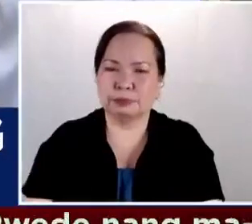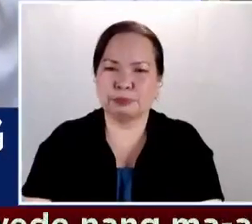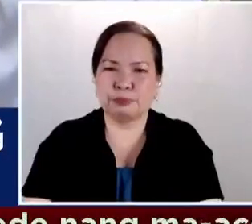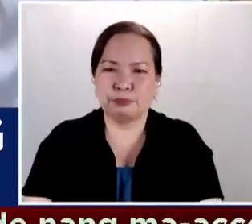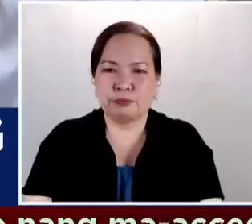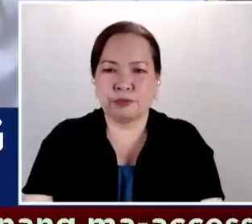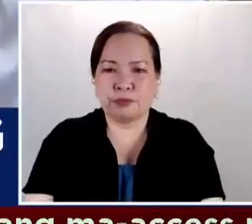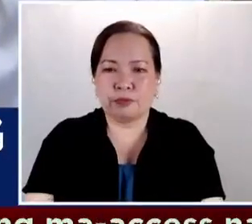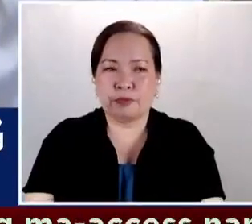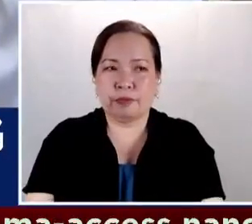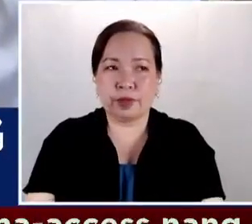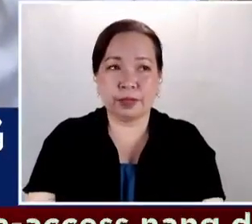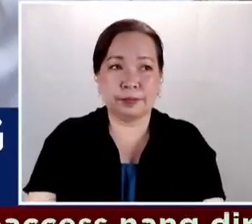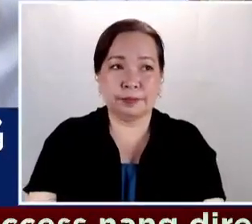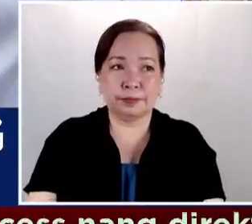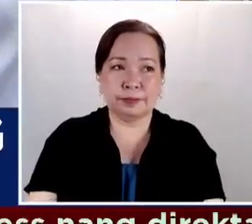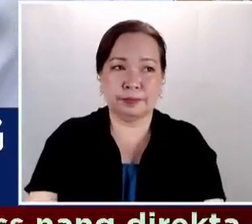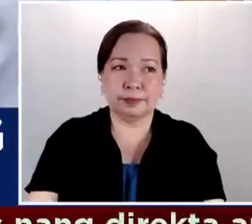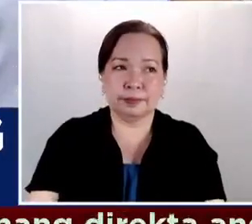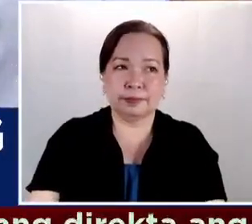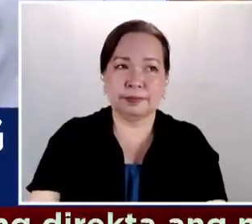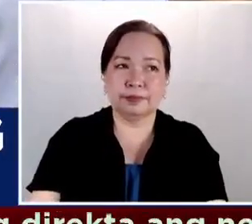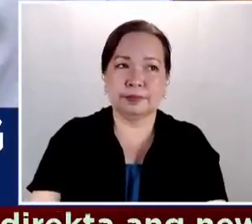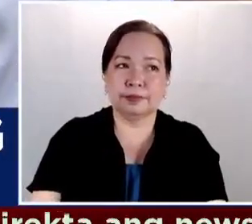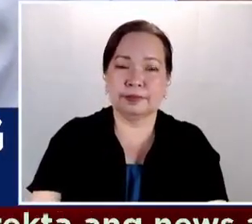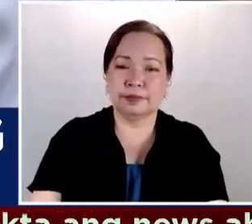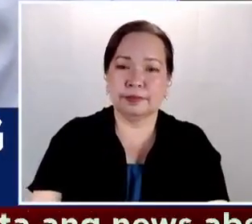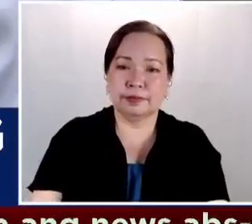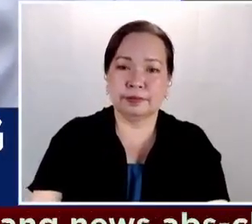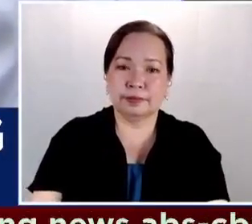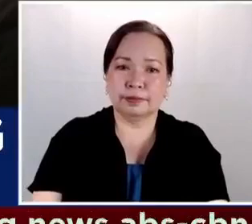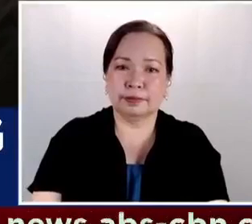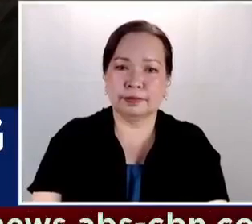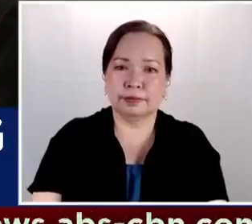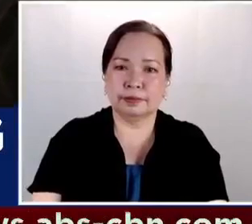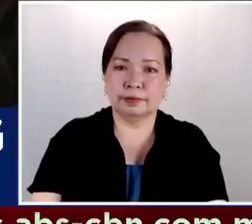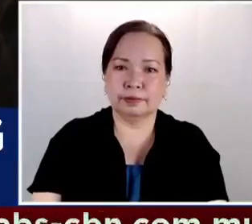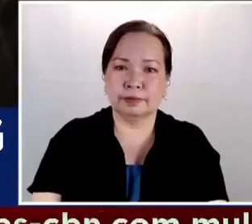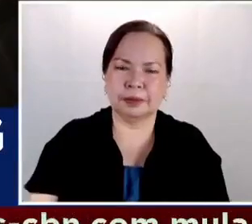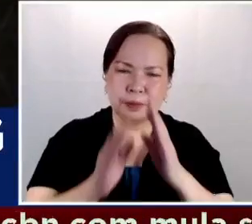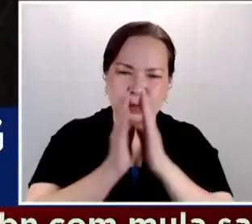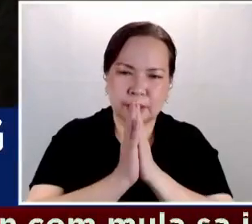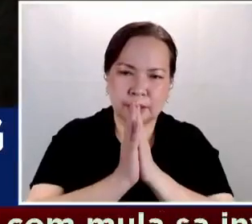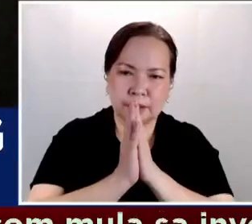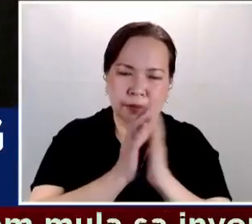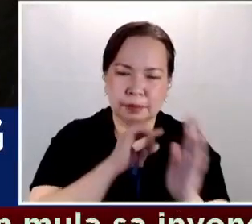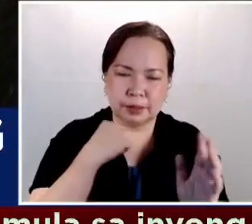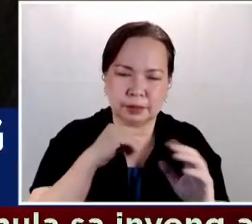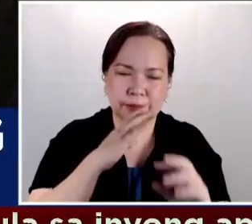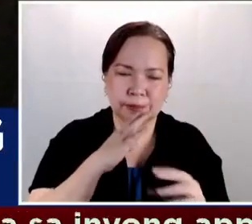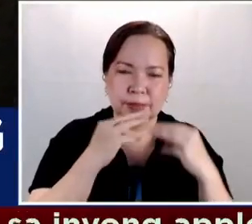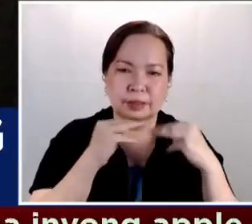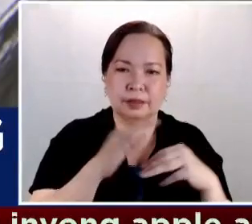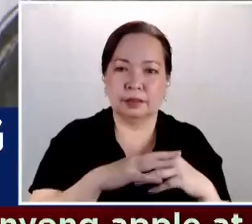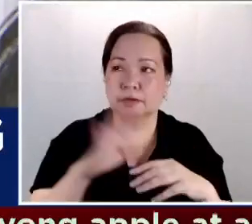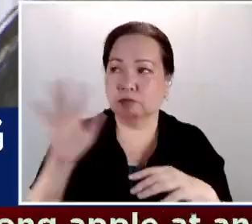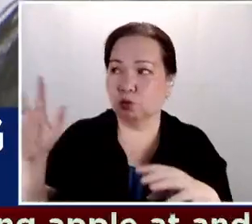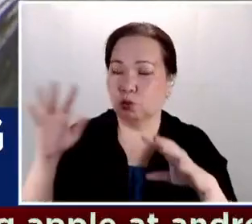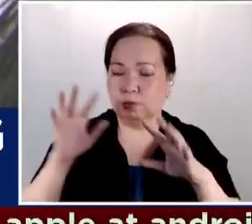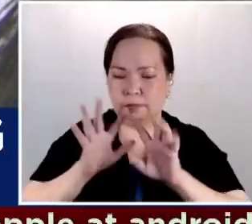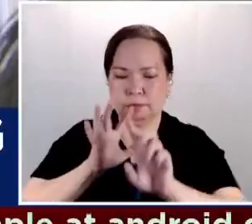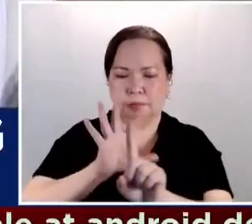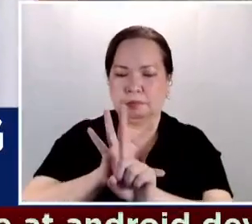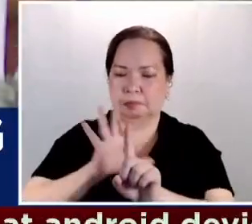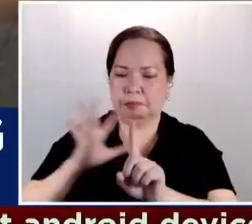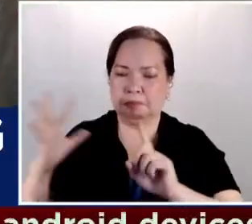Sa Diyos may katarungan, sa Diyos ang katotohanan. Para sa kanyang mga kaanak, nasa huling hantungan